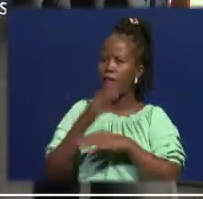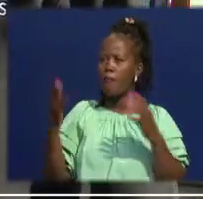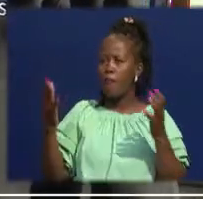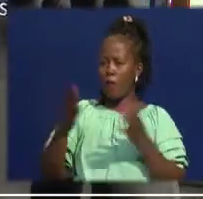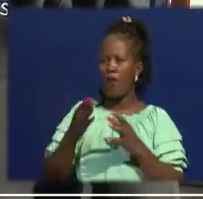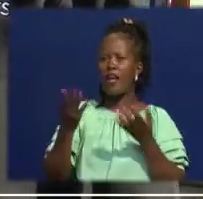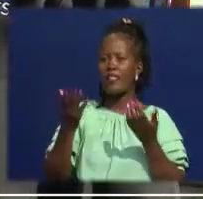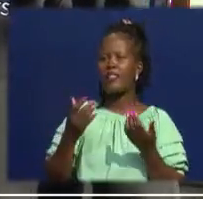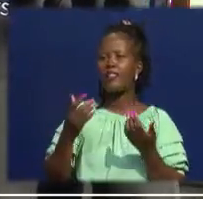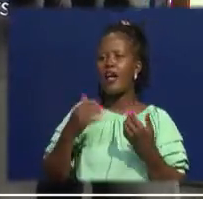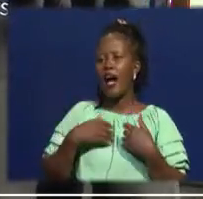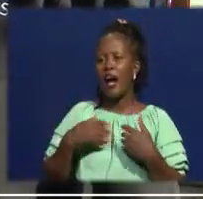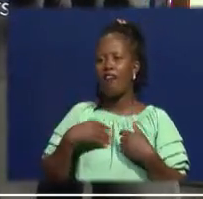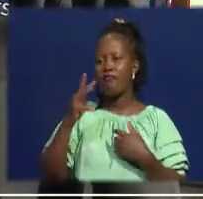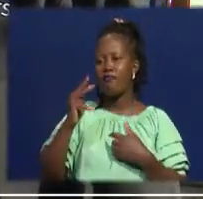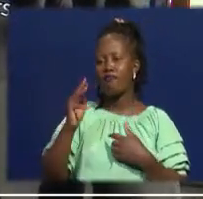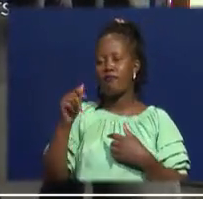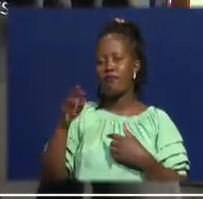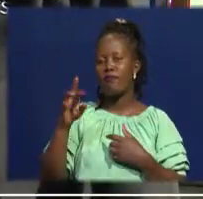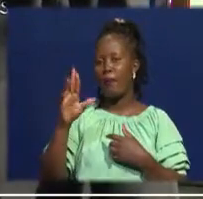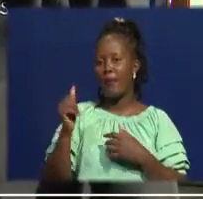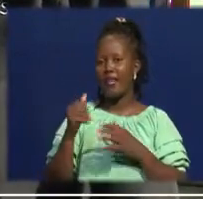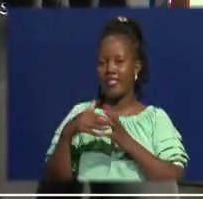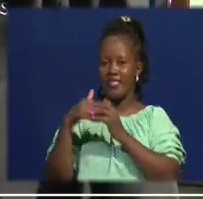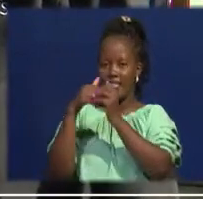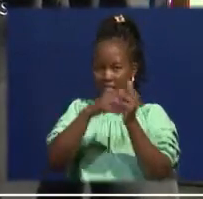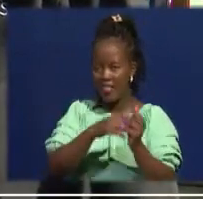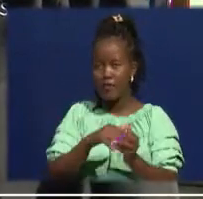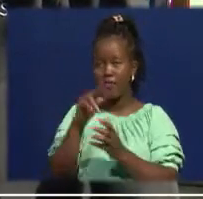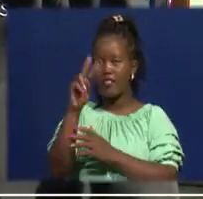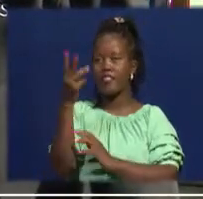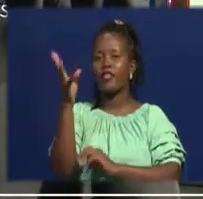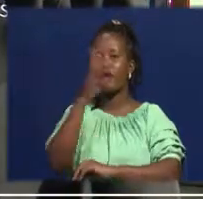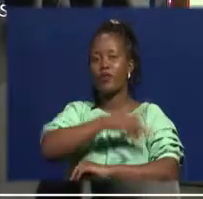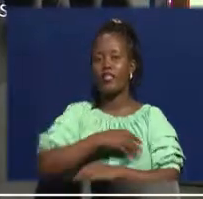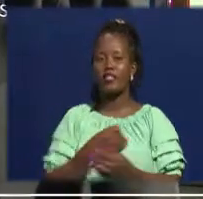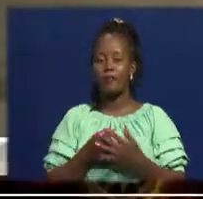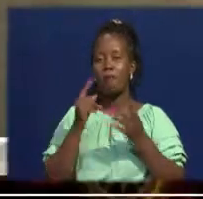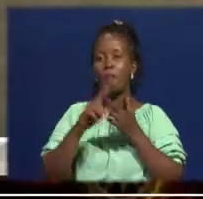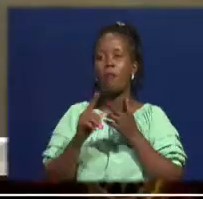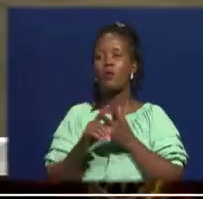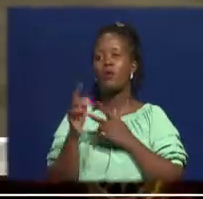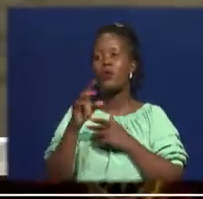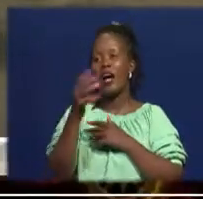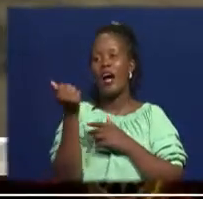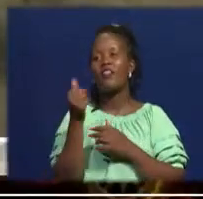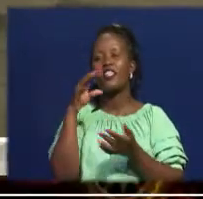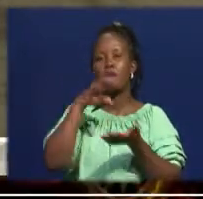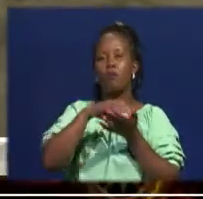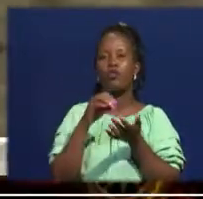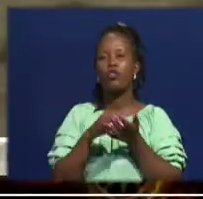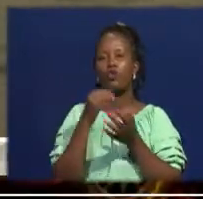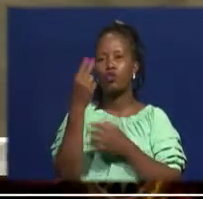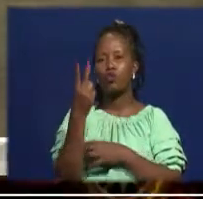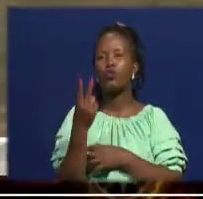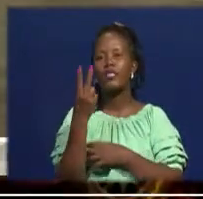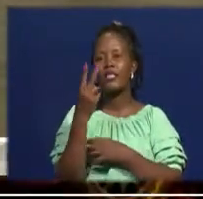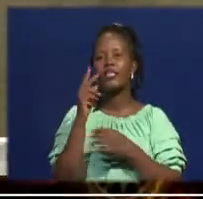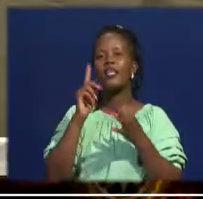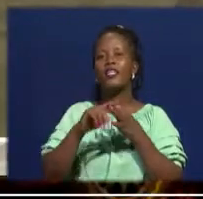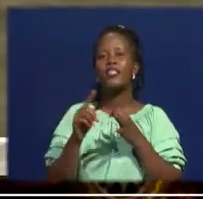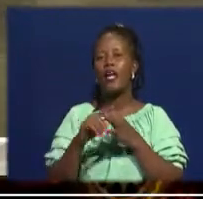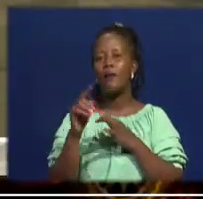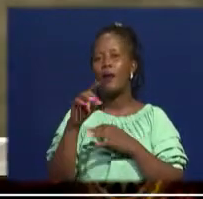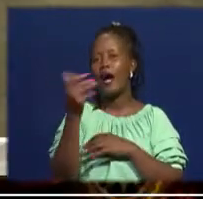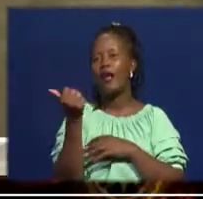Lovampera akiongoza kwa siku ya pili mfululizo, mwenzake Katsuta Takamoto yuko katika nafasi ya pili, huko Andre Fomo akiwa